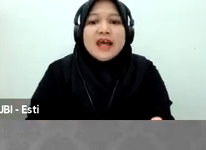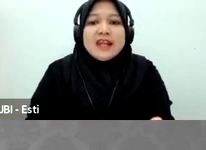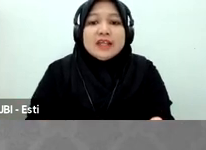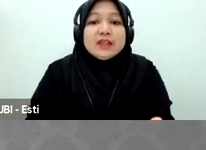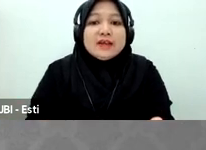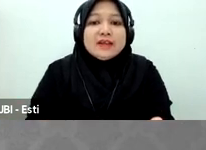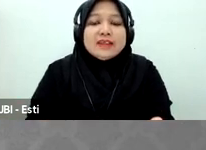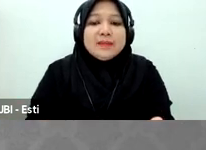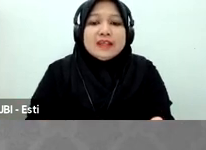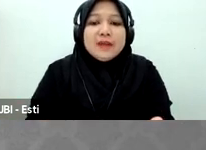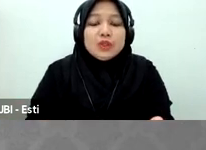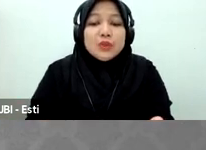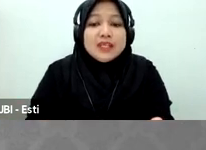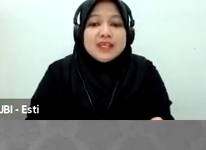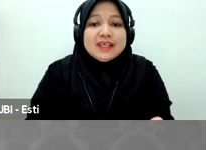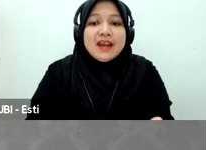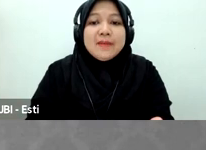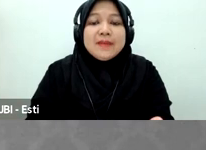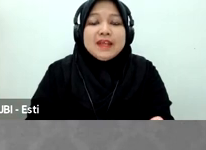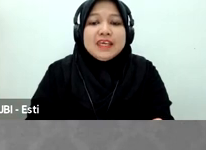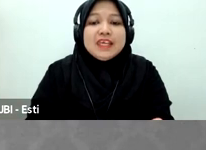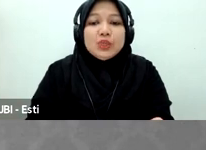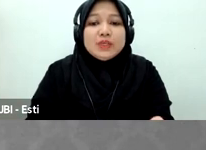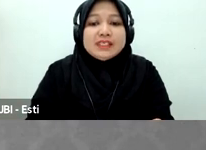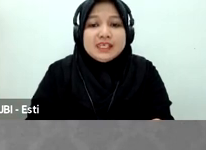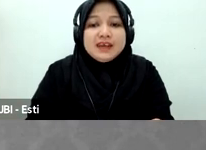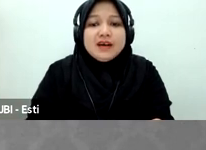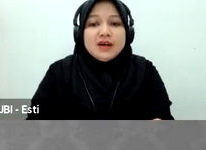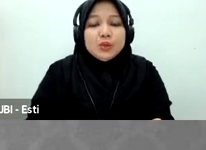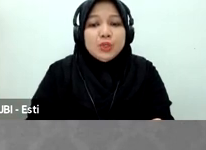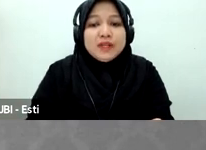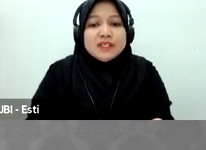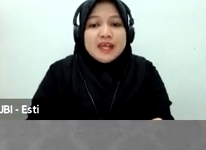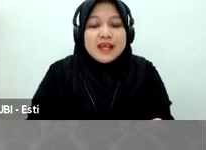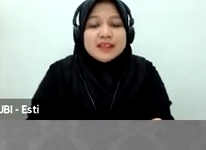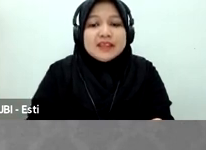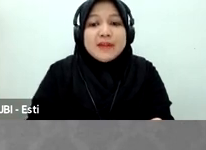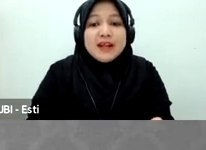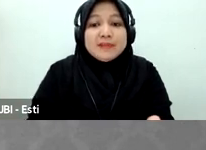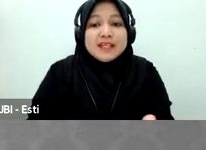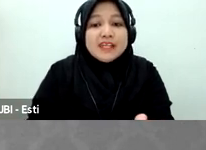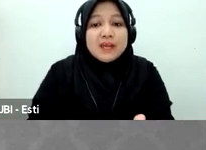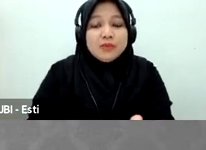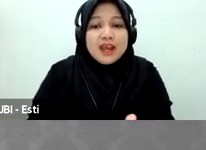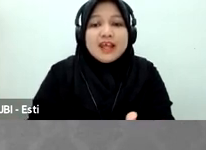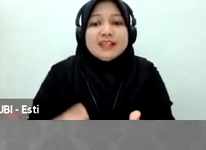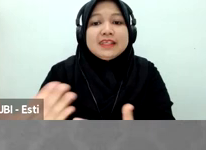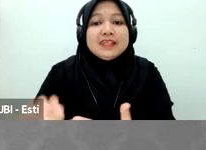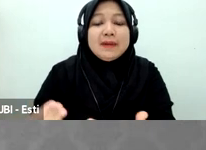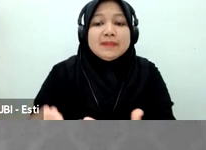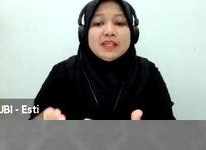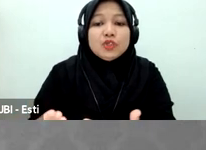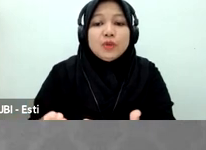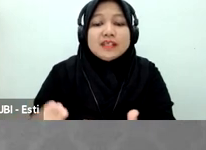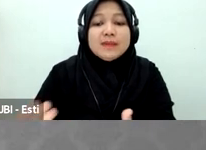tour nadcc teman-teman tuli yang memiliki intuisi untuk the isyarat dan beradaptasi dengan mudah